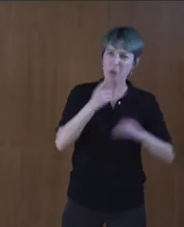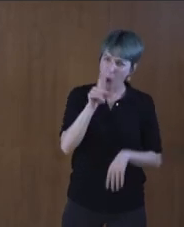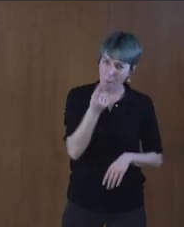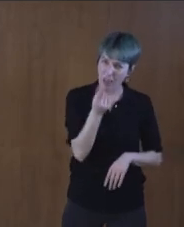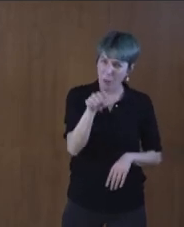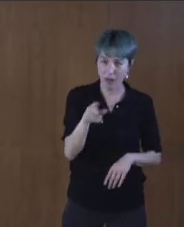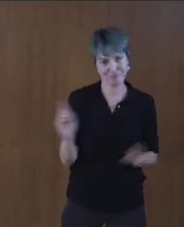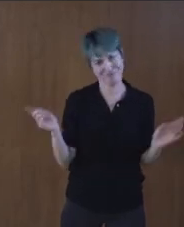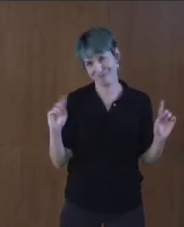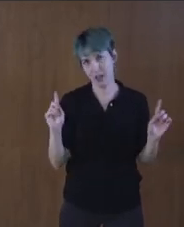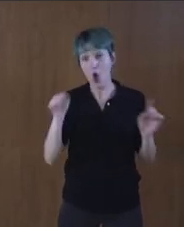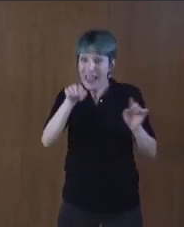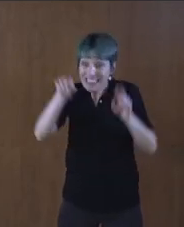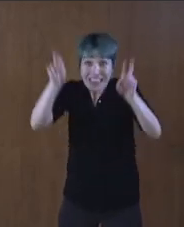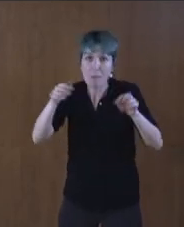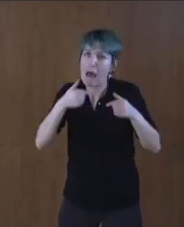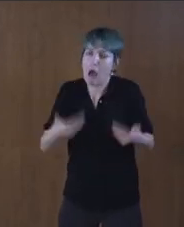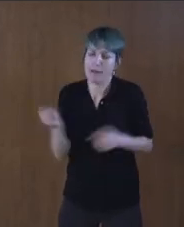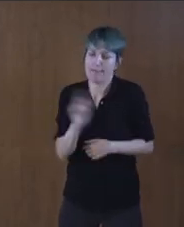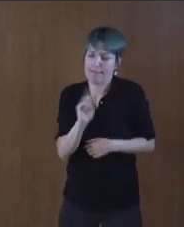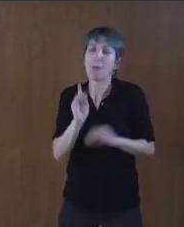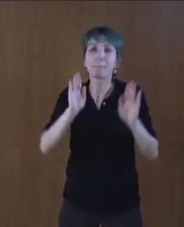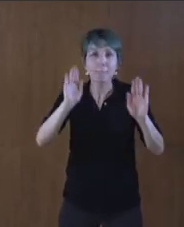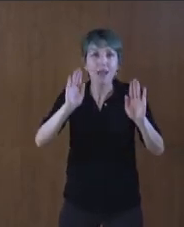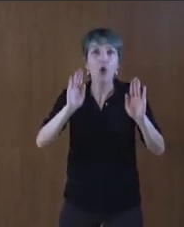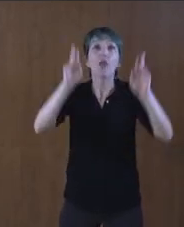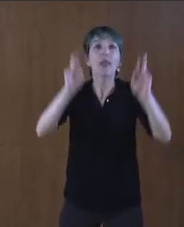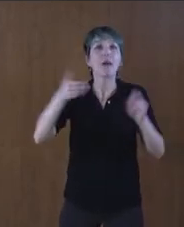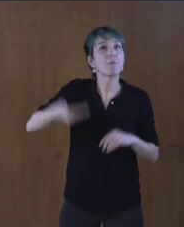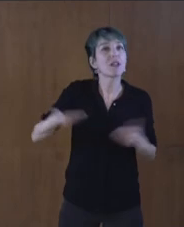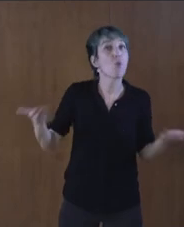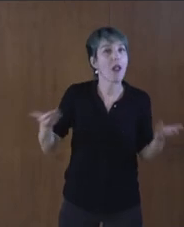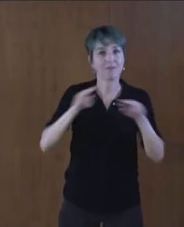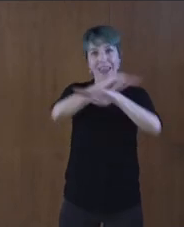tema, però sí que ho haurien de ser la internacionalització.